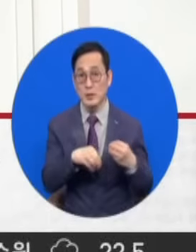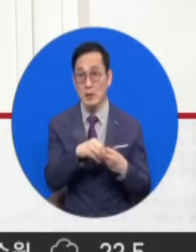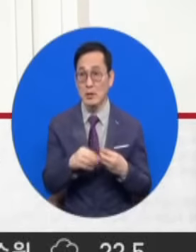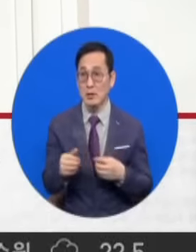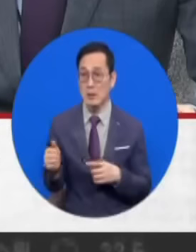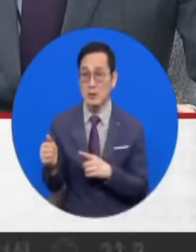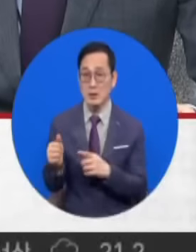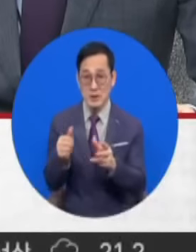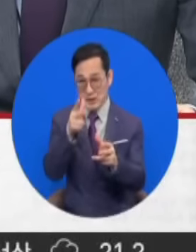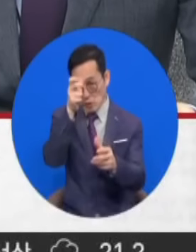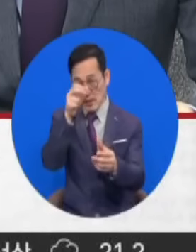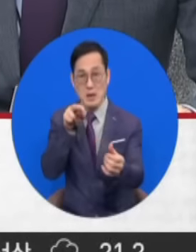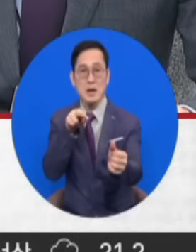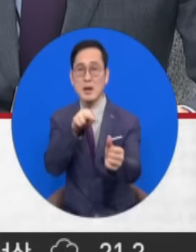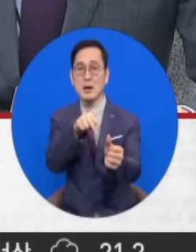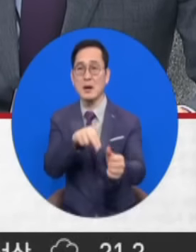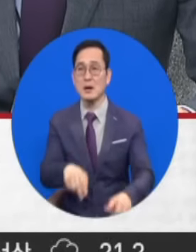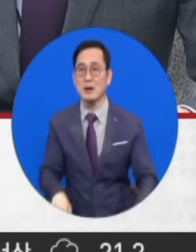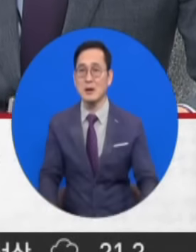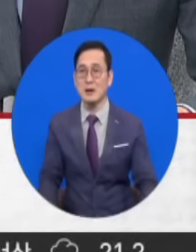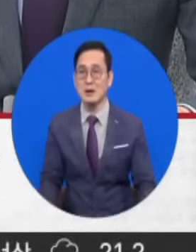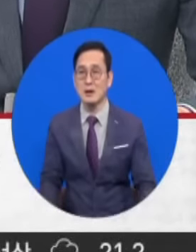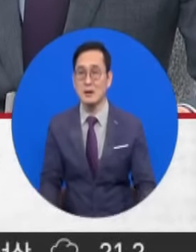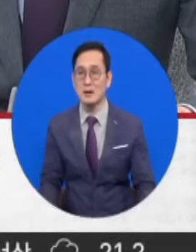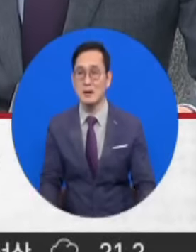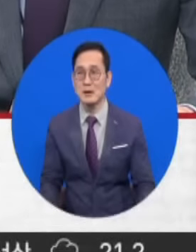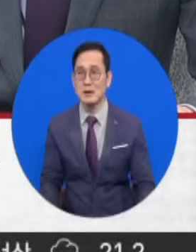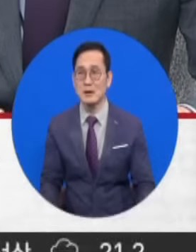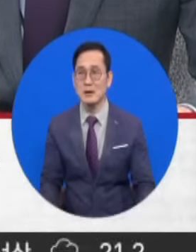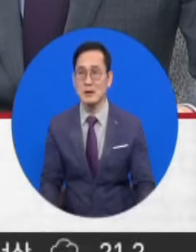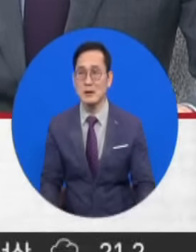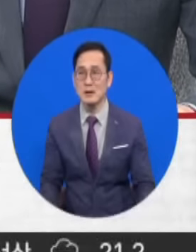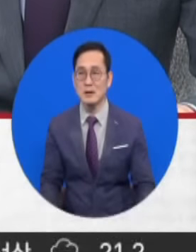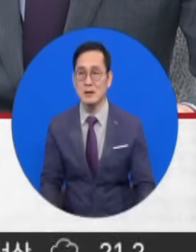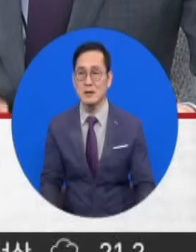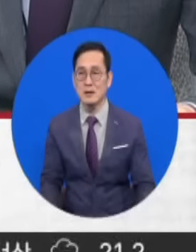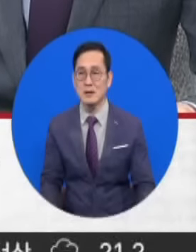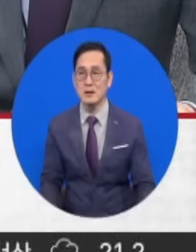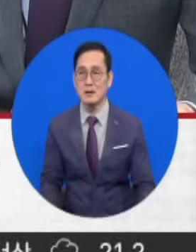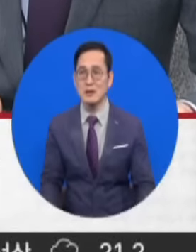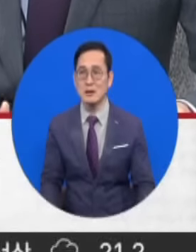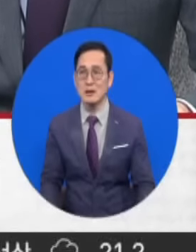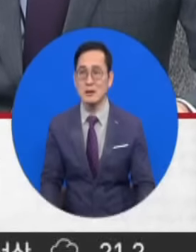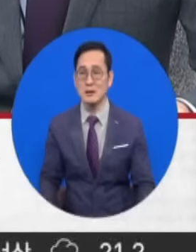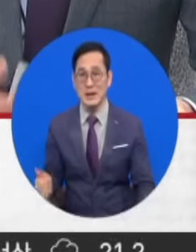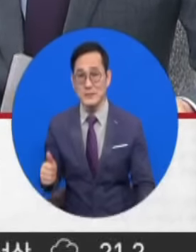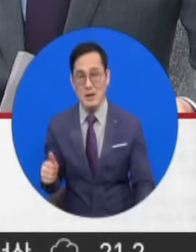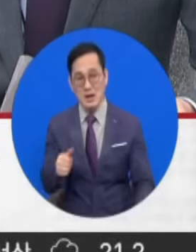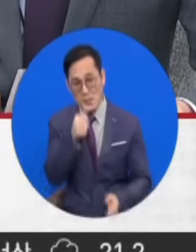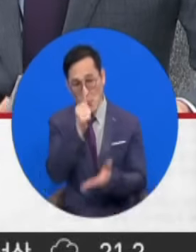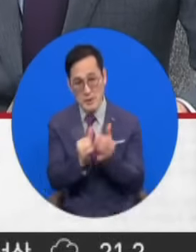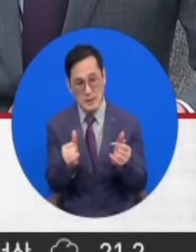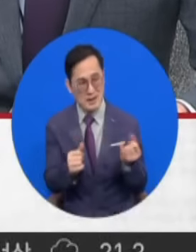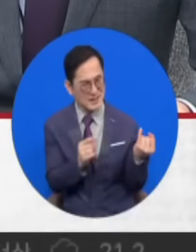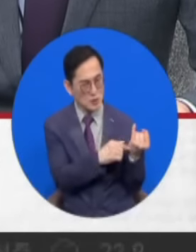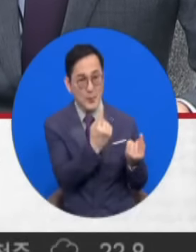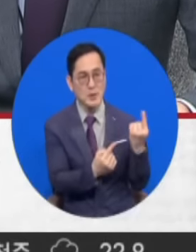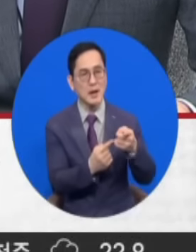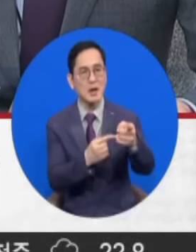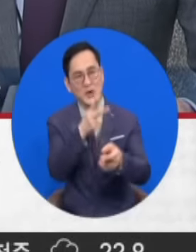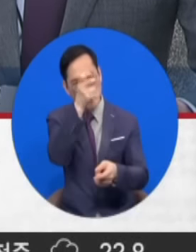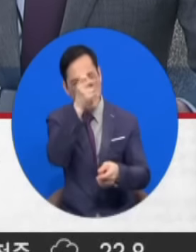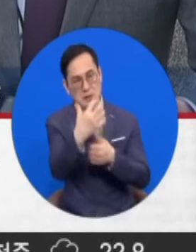이제 경찰한테 아 우리 그 경찰한테 뭐 20대 남성을 무조건 범죄자로 몰아가지고 강압적으로 수사했다 뭐